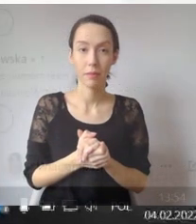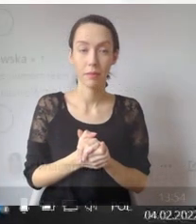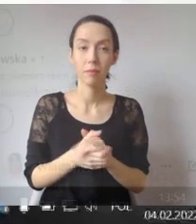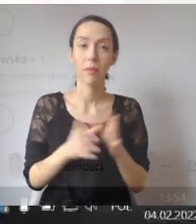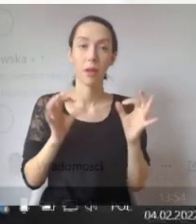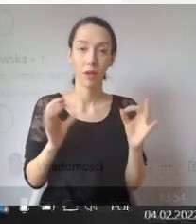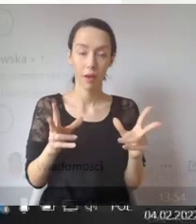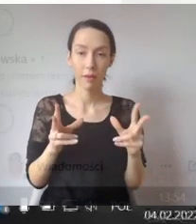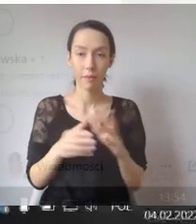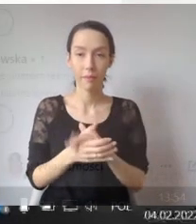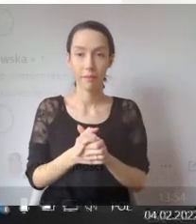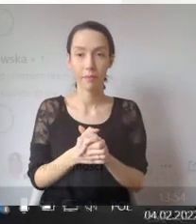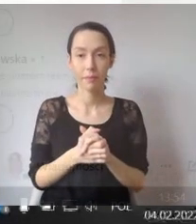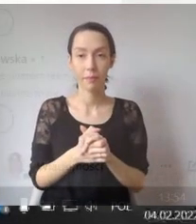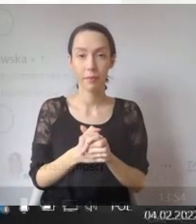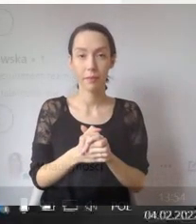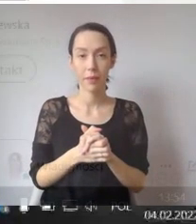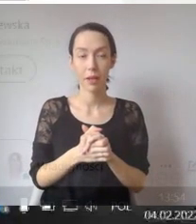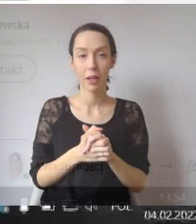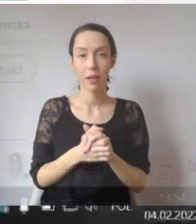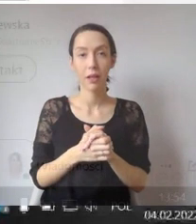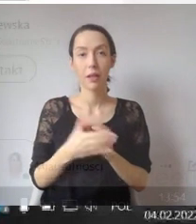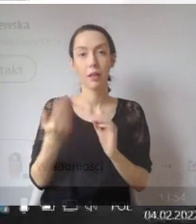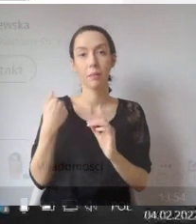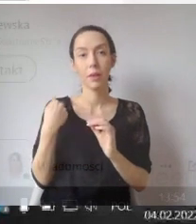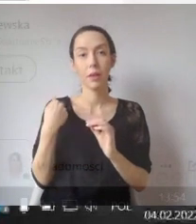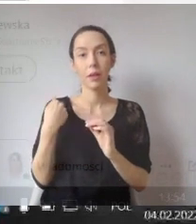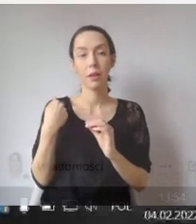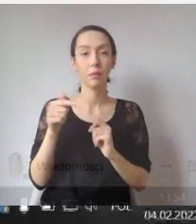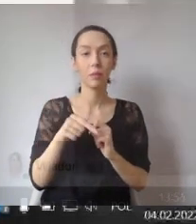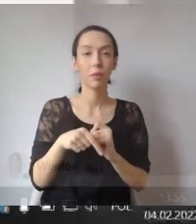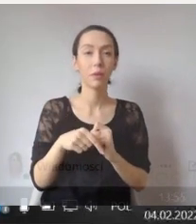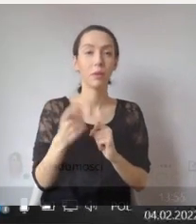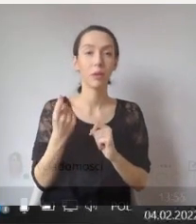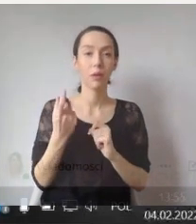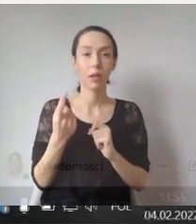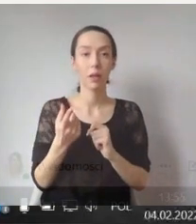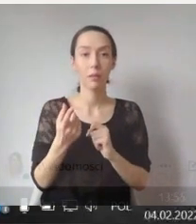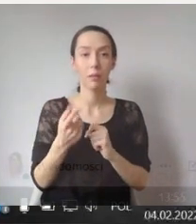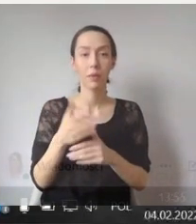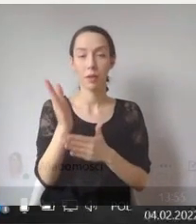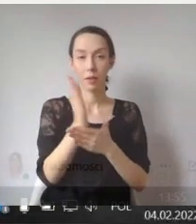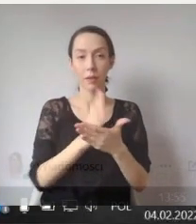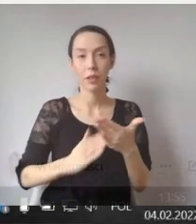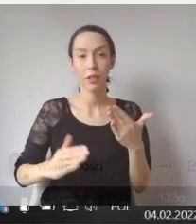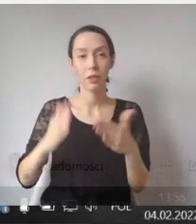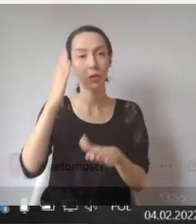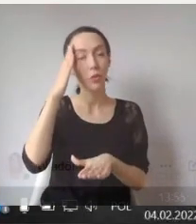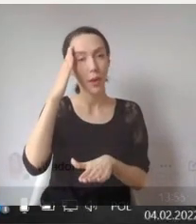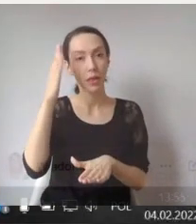Ok. Także byliśmy tutaj przed chwilą w tej części dotyczącej